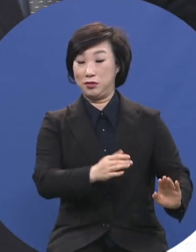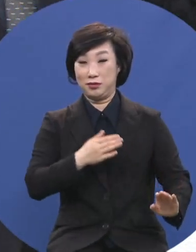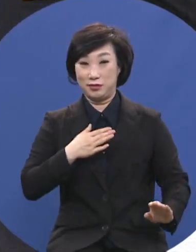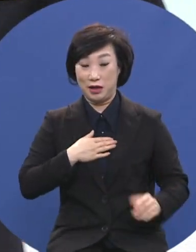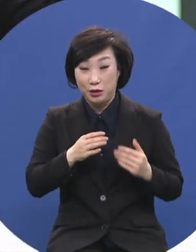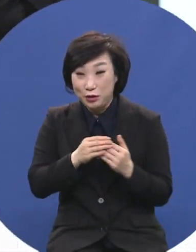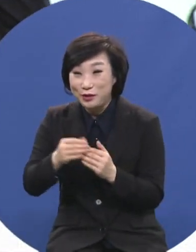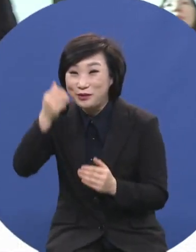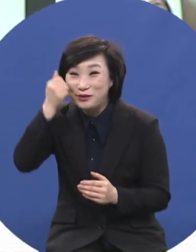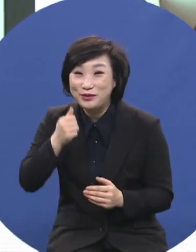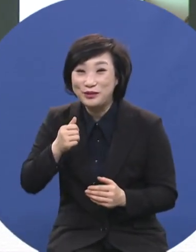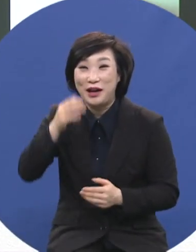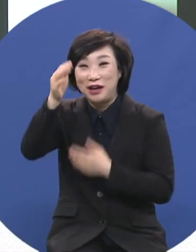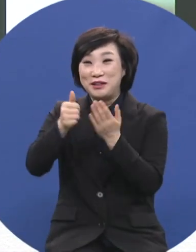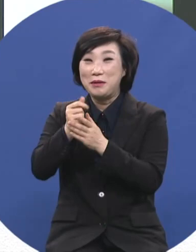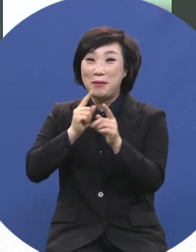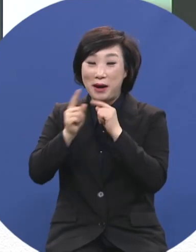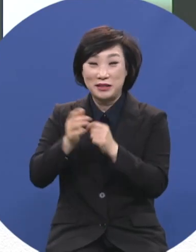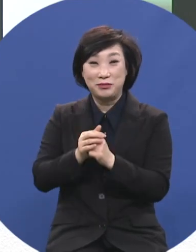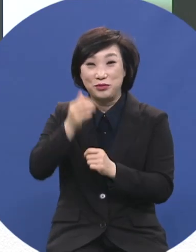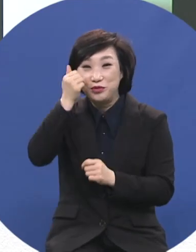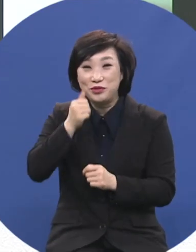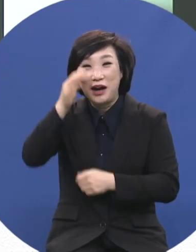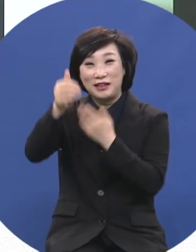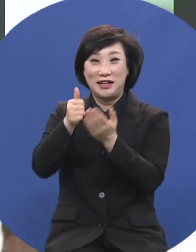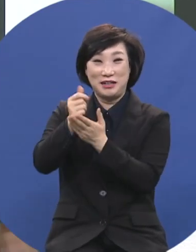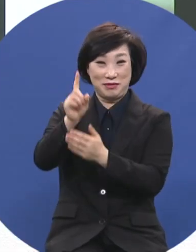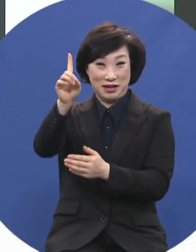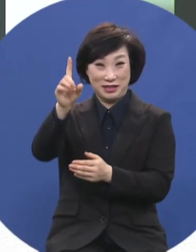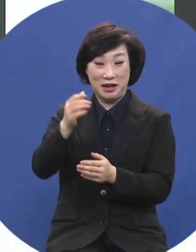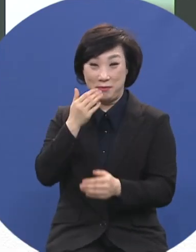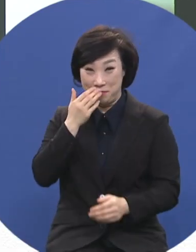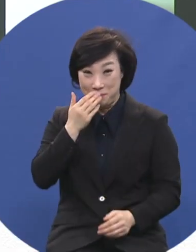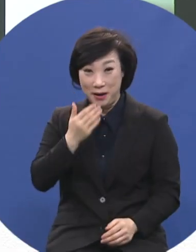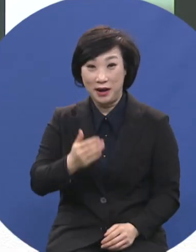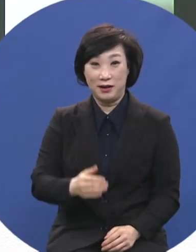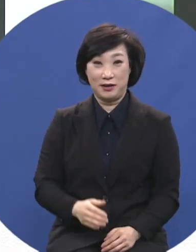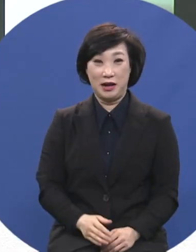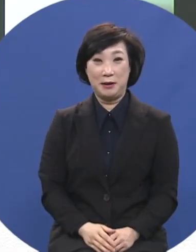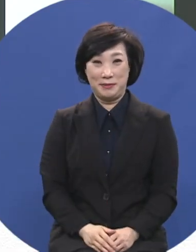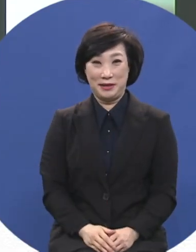나를 움직이지 않는 말씀의 신은 하나님밖에 없다.